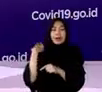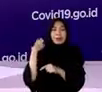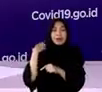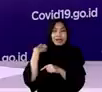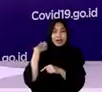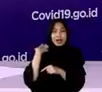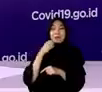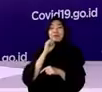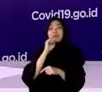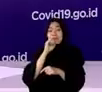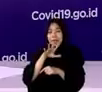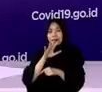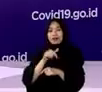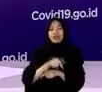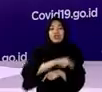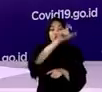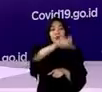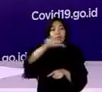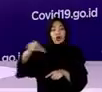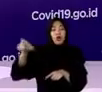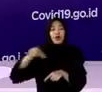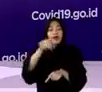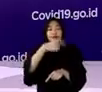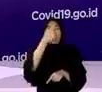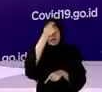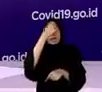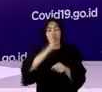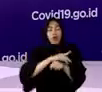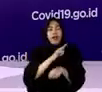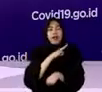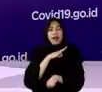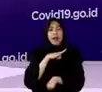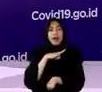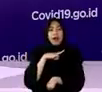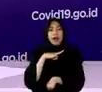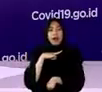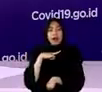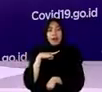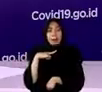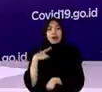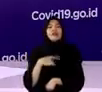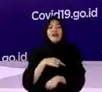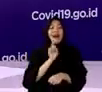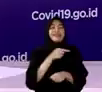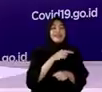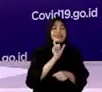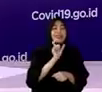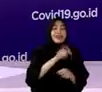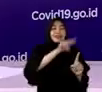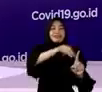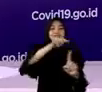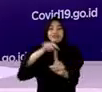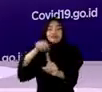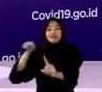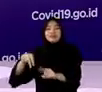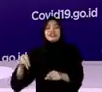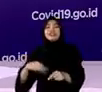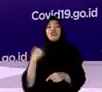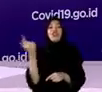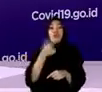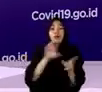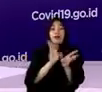Amerika telah mengamati gejala berkepanjangan yang biasanya diderita oleh penderita long COVID. Umumnya, gejala